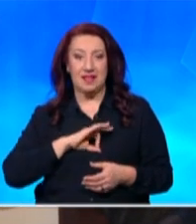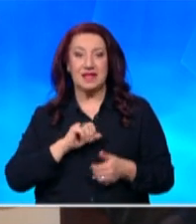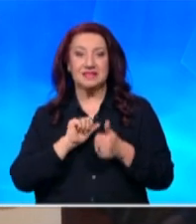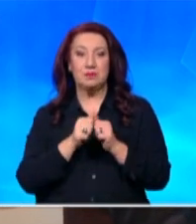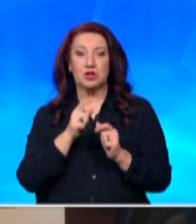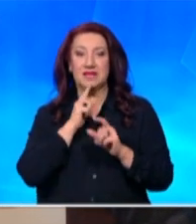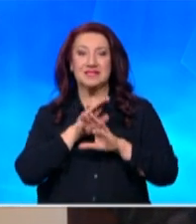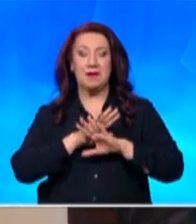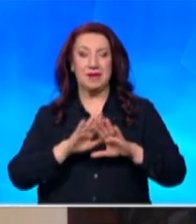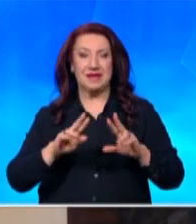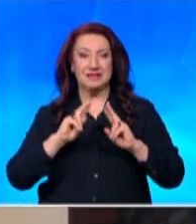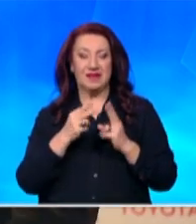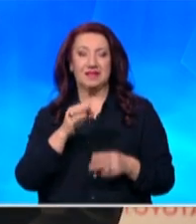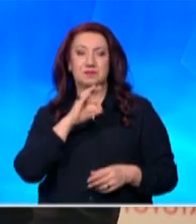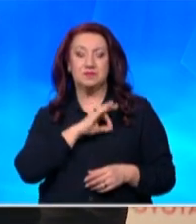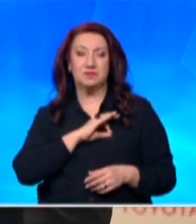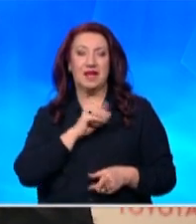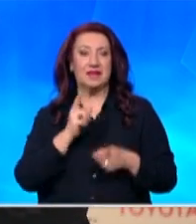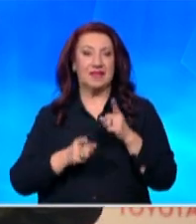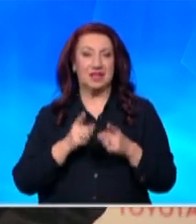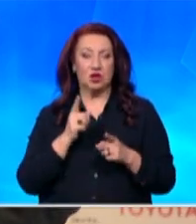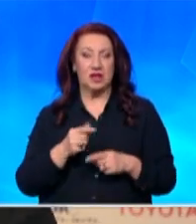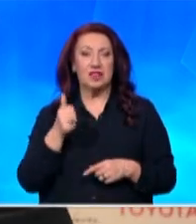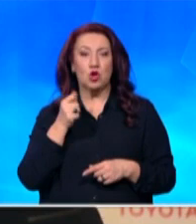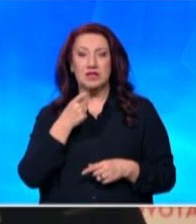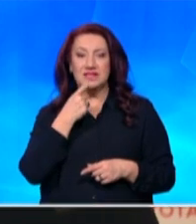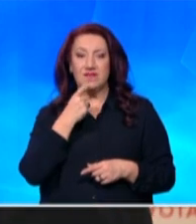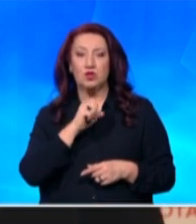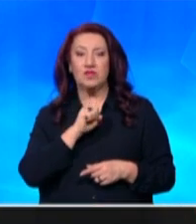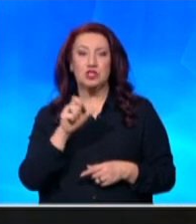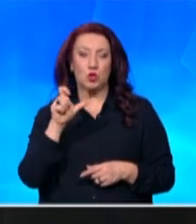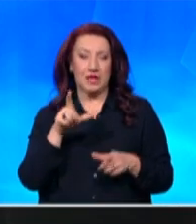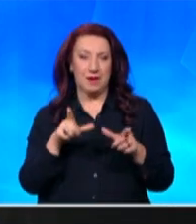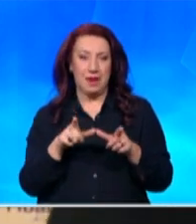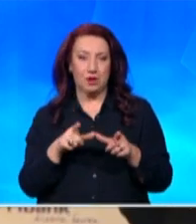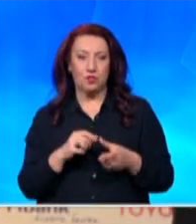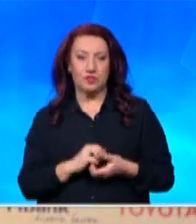свят заслужиха треньорите Анатолий Замфиров и Сотир Марков.